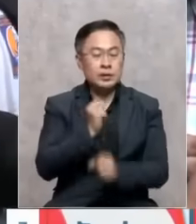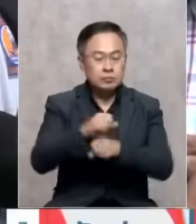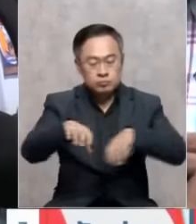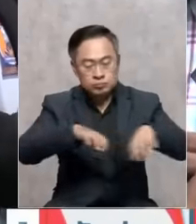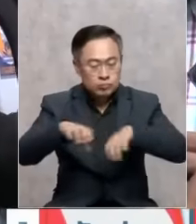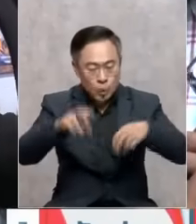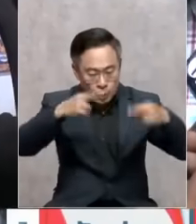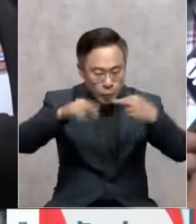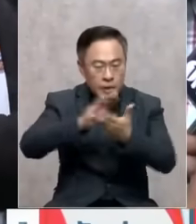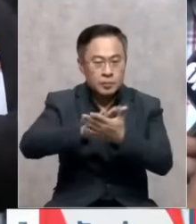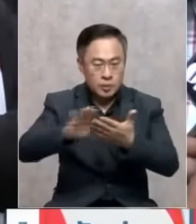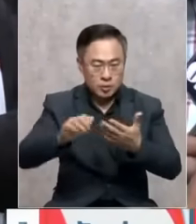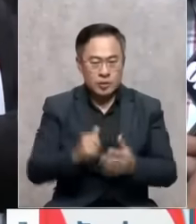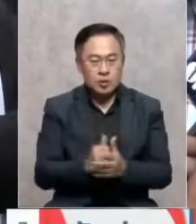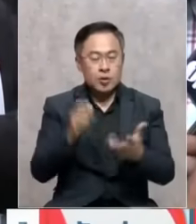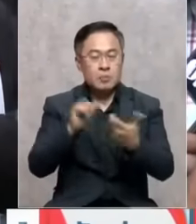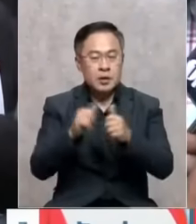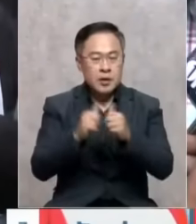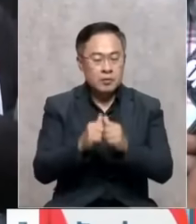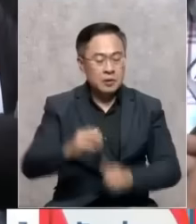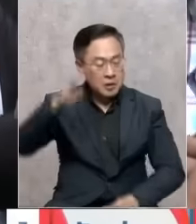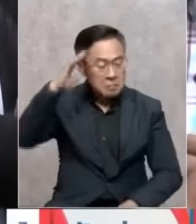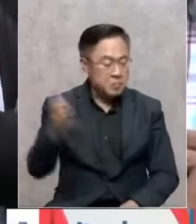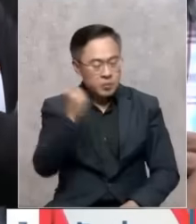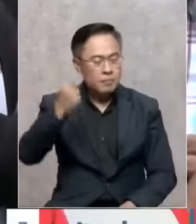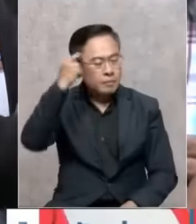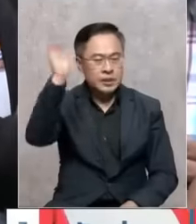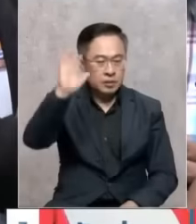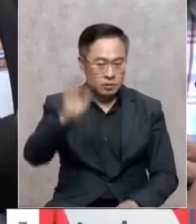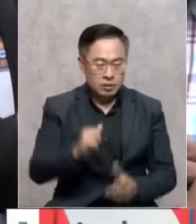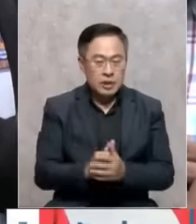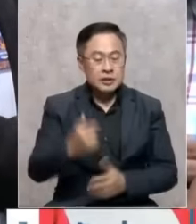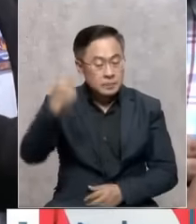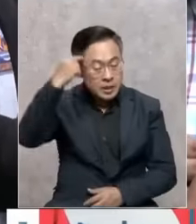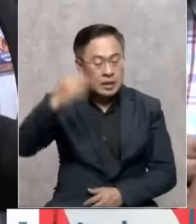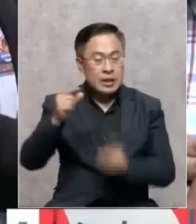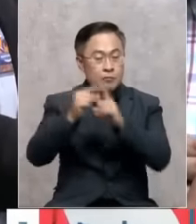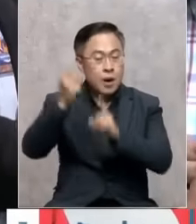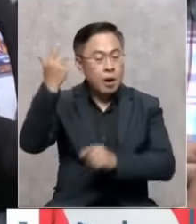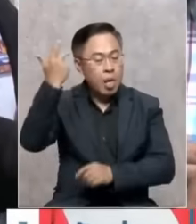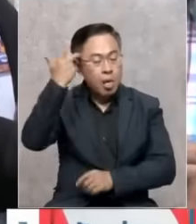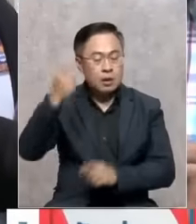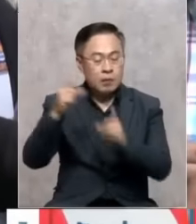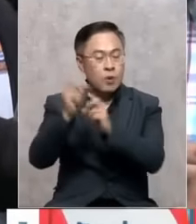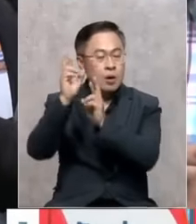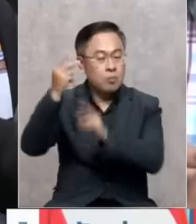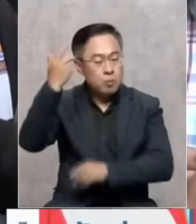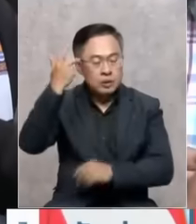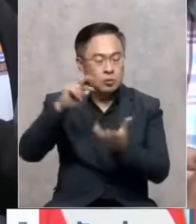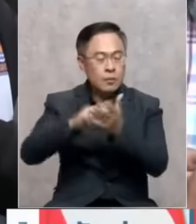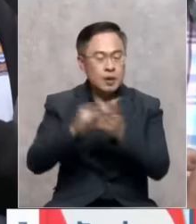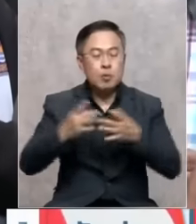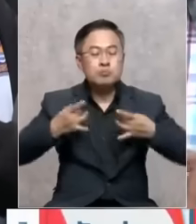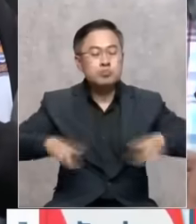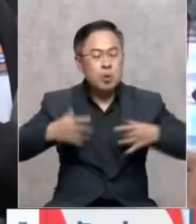างนั้นเป็นประเด็นที่ต้องมาคิดประมาทคือเราไปคิดว่าเราชำนาญแล้วรู้ดีแล้ว อันอย่างนั้นคือประ